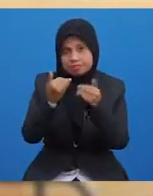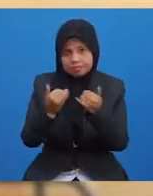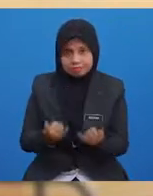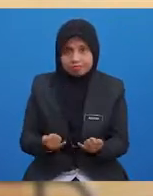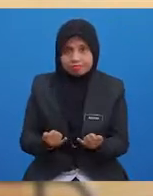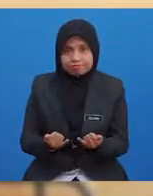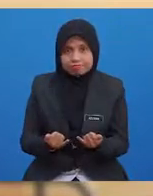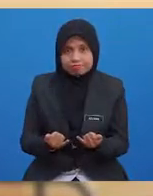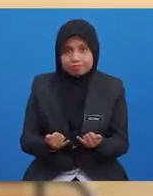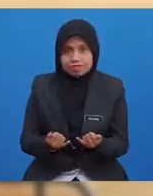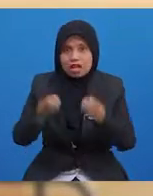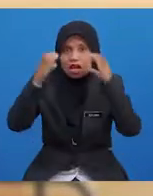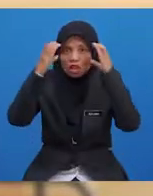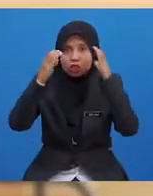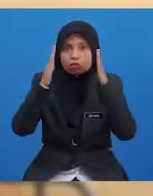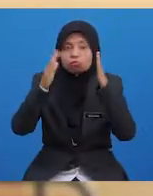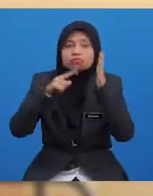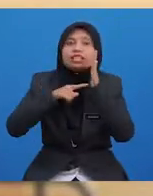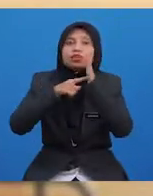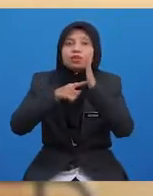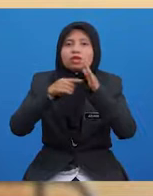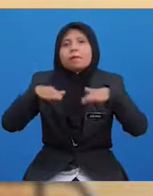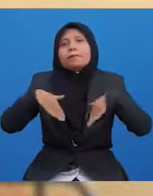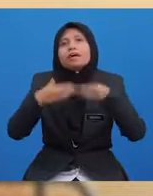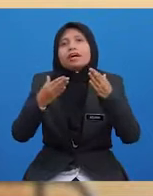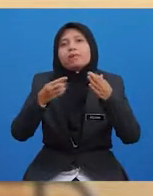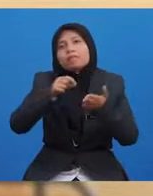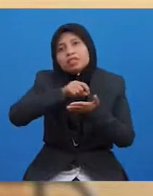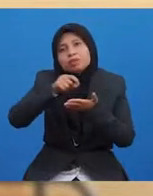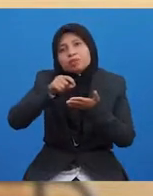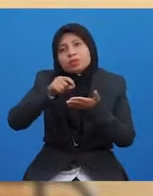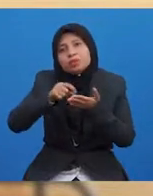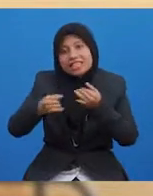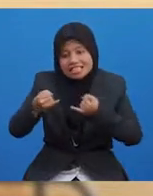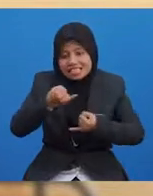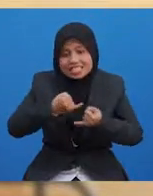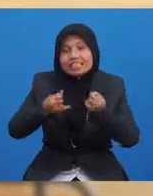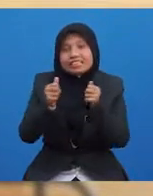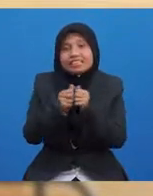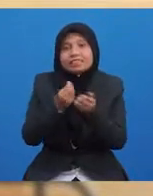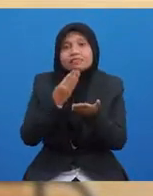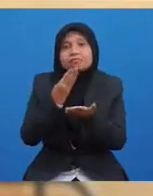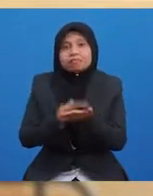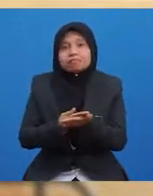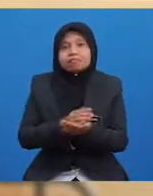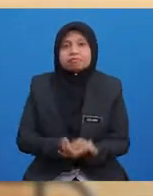Sekarang, cikgu akan tunjukkan bagaimana menulis analisis dengan baik.